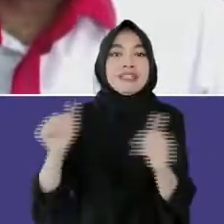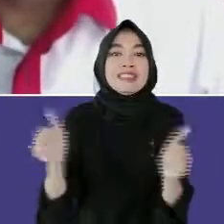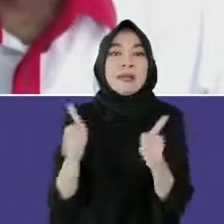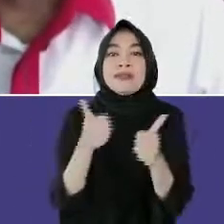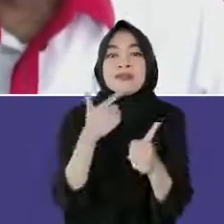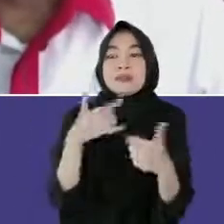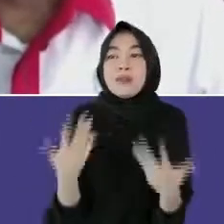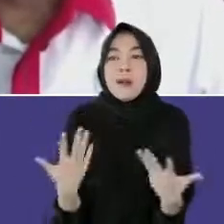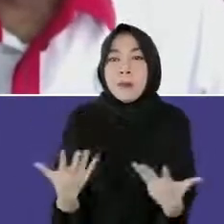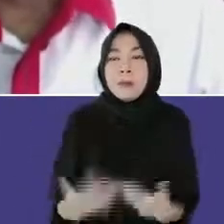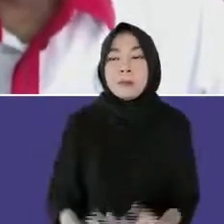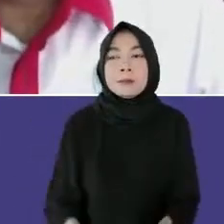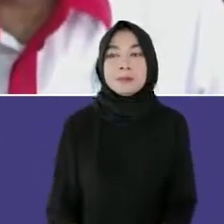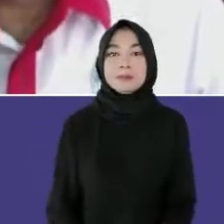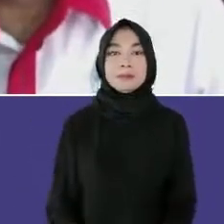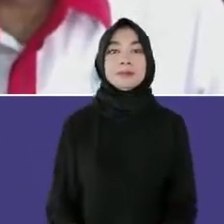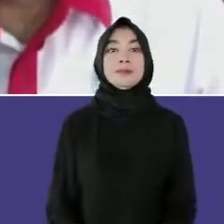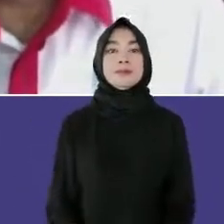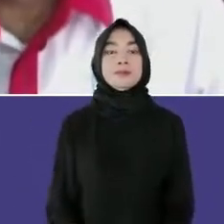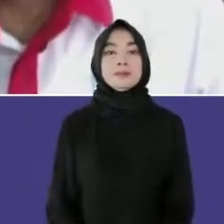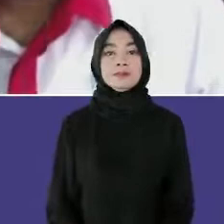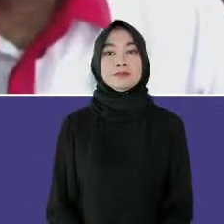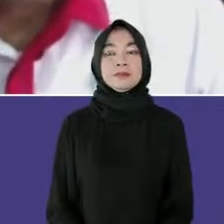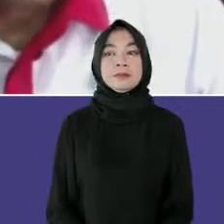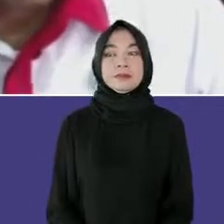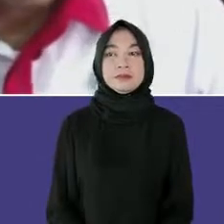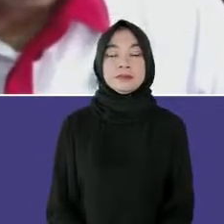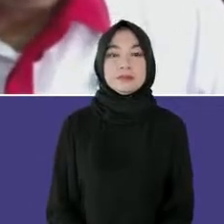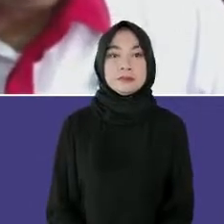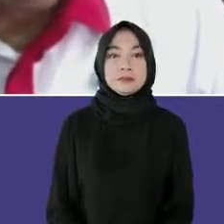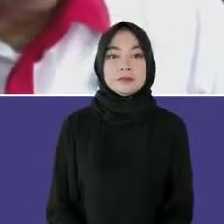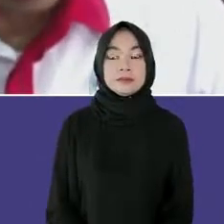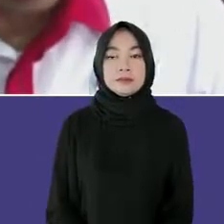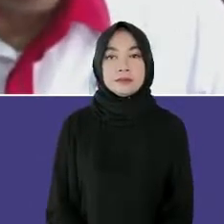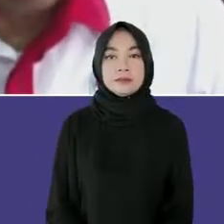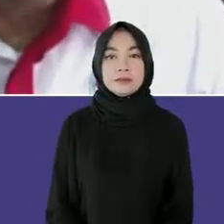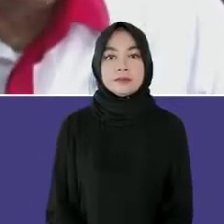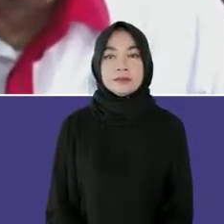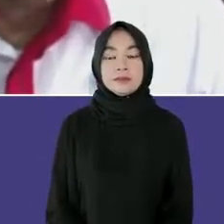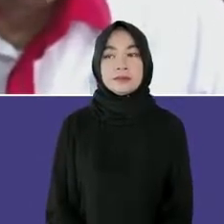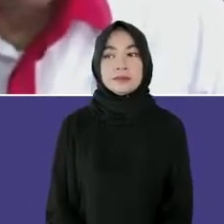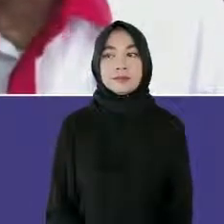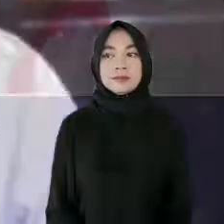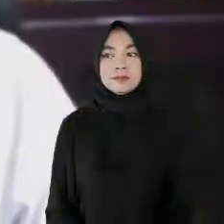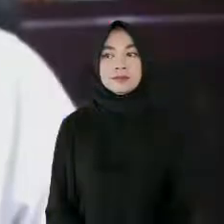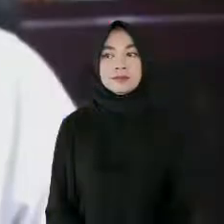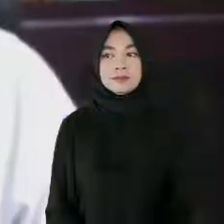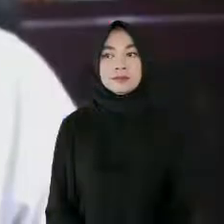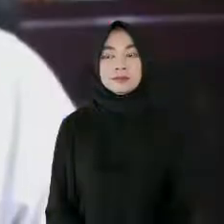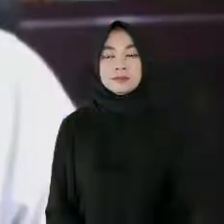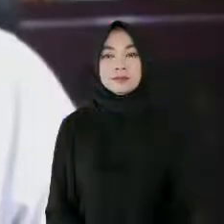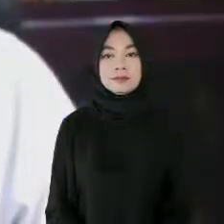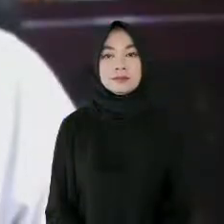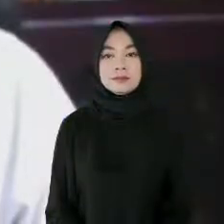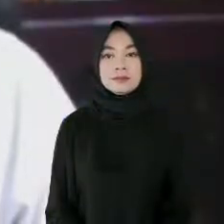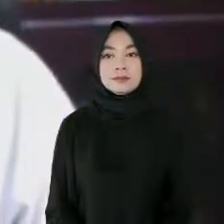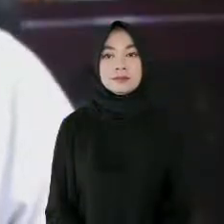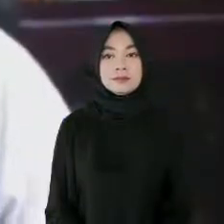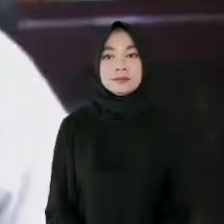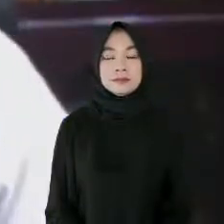verano sumber padi dan Pak Soni tetap Para pendengar dan